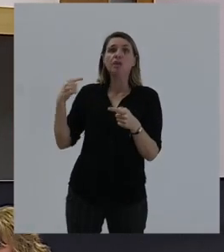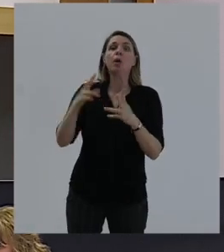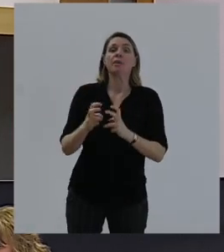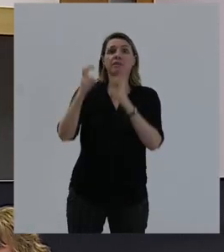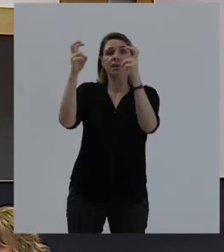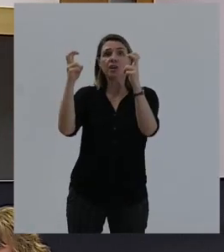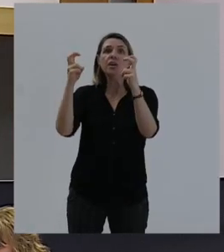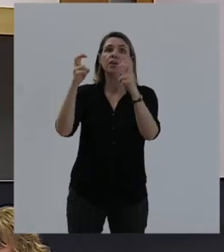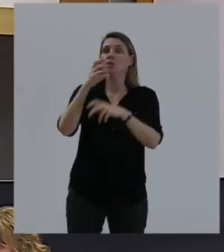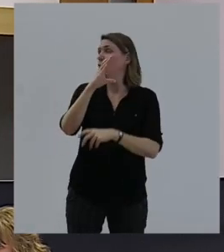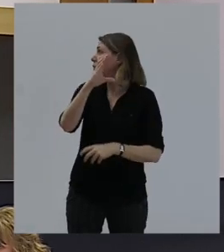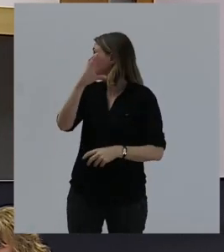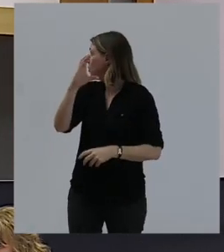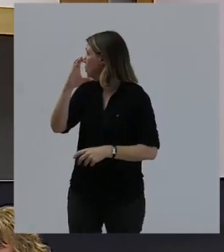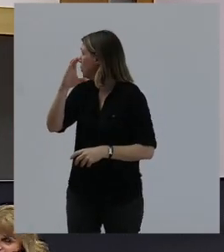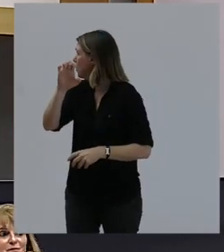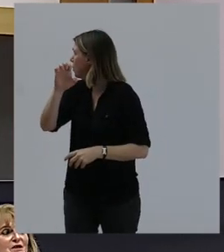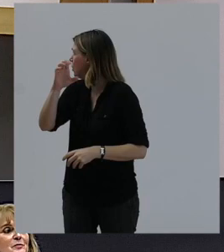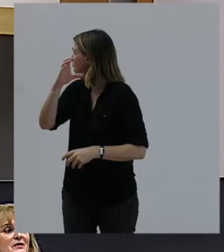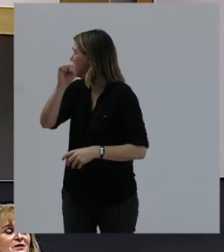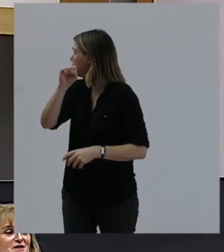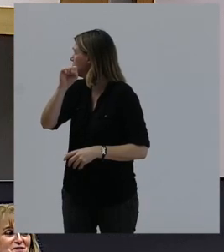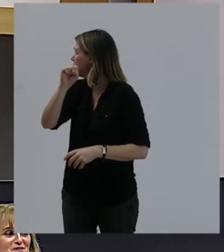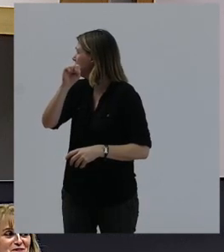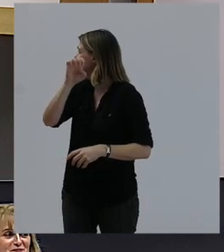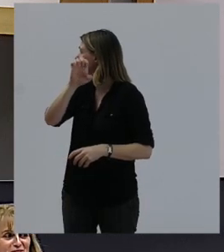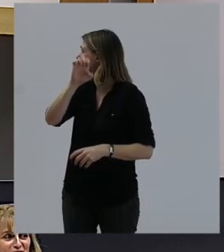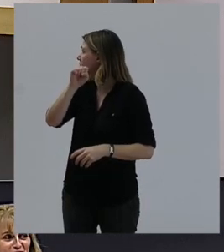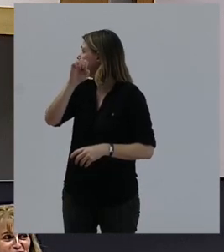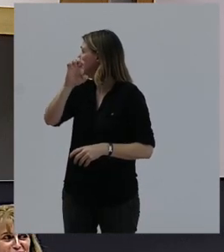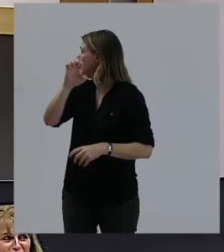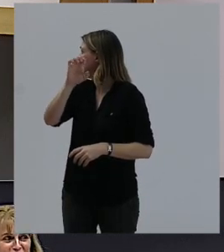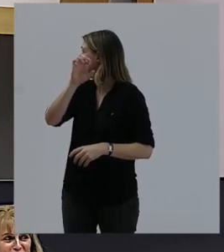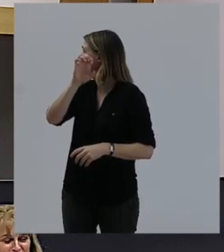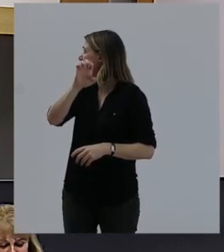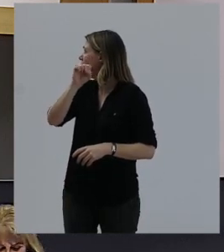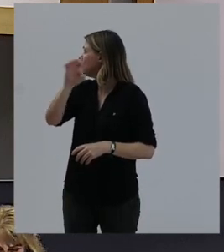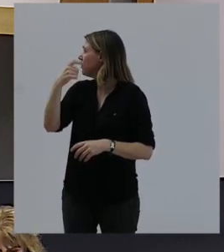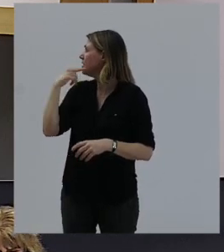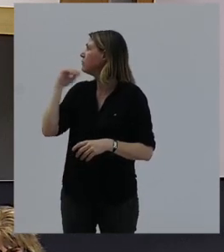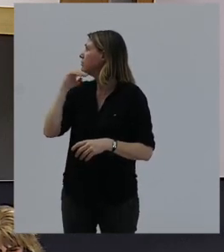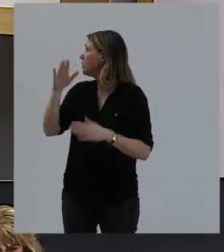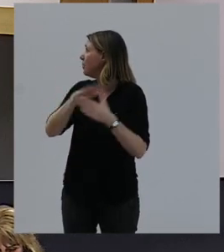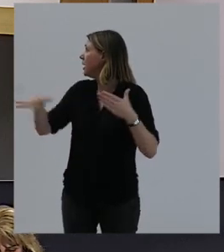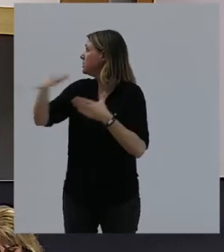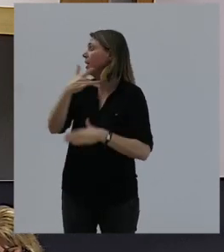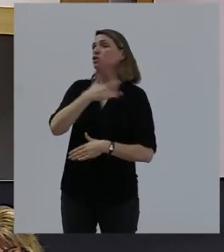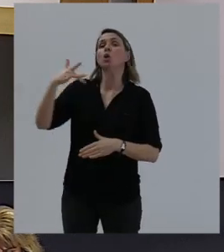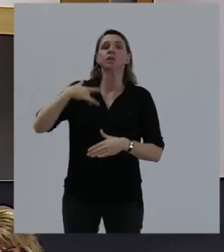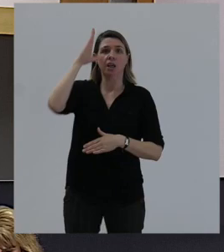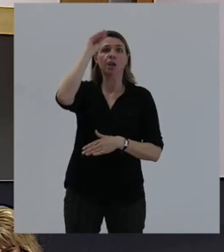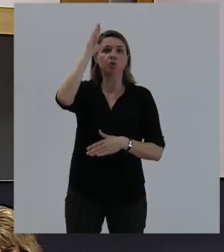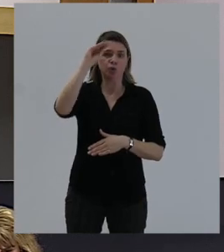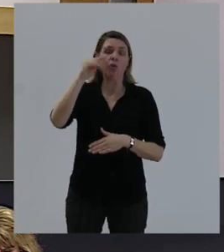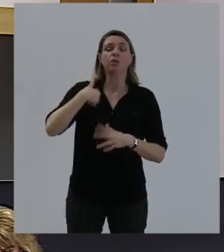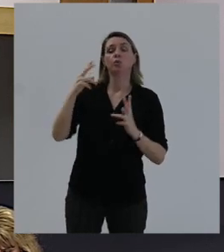financements de l'ESE. Voilà. Pardon, l'espace santé étudiant. Ouais, vous jouez vite. Merci. Aussi, donc un autre projet. Oui, je sais. L'espace santé étudiant,